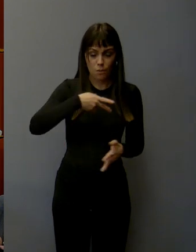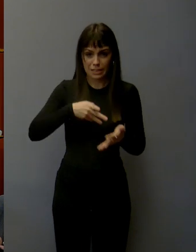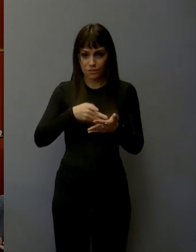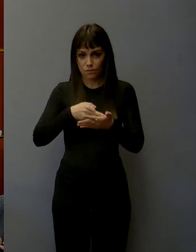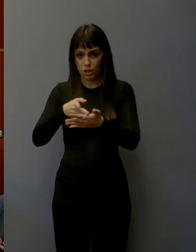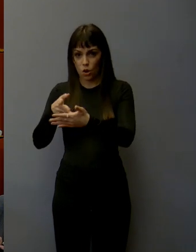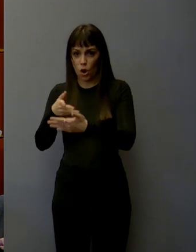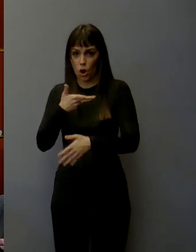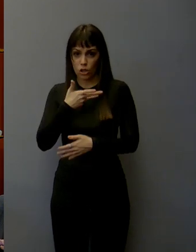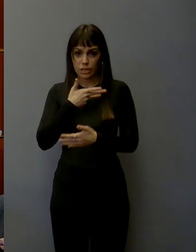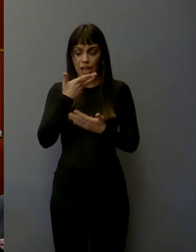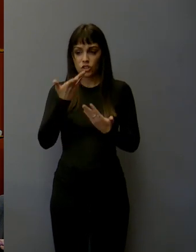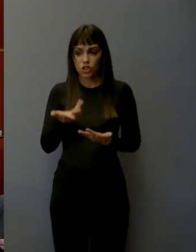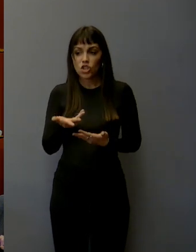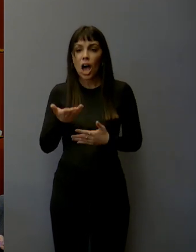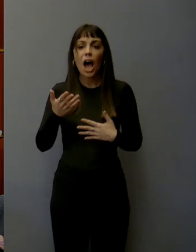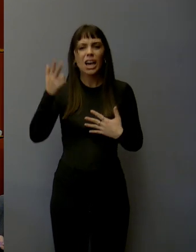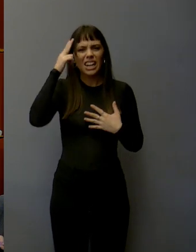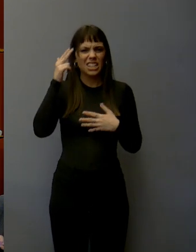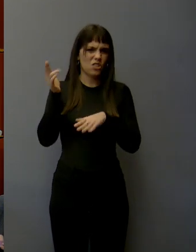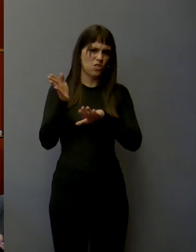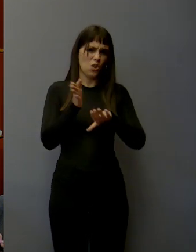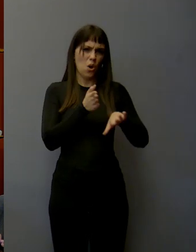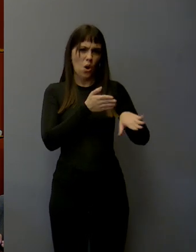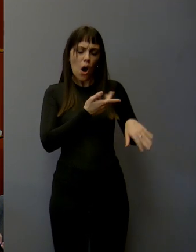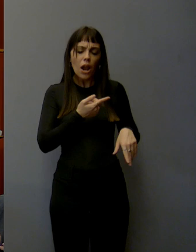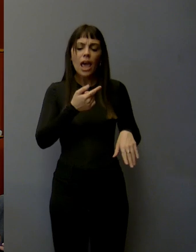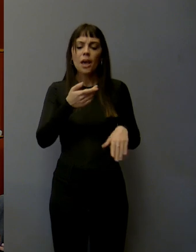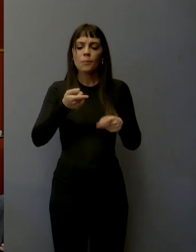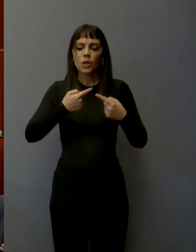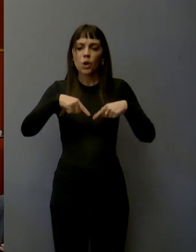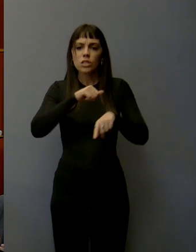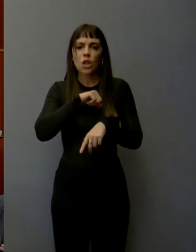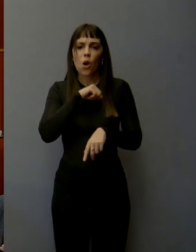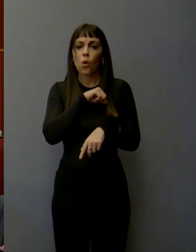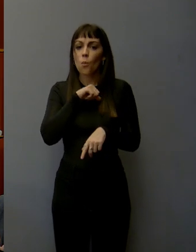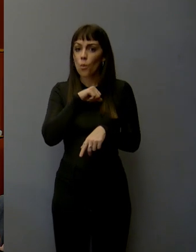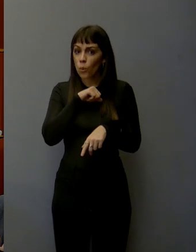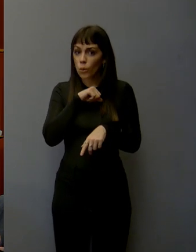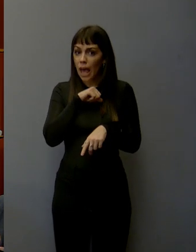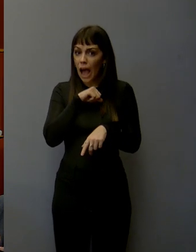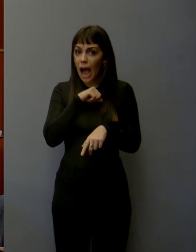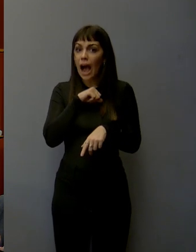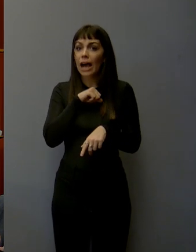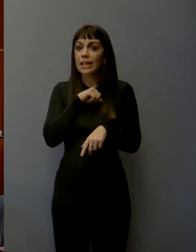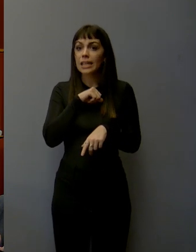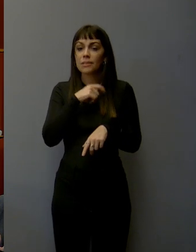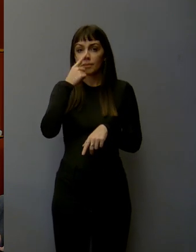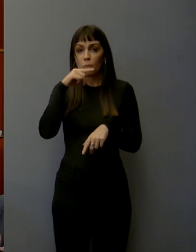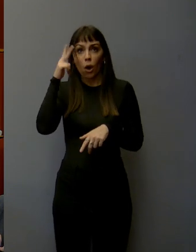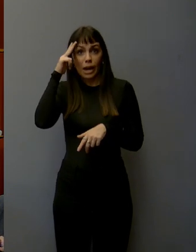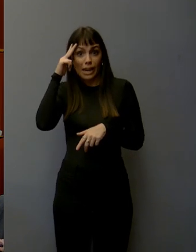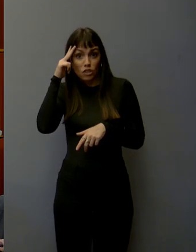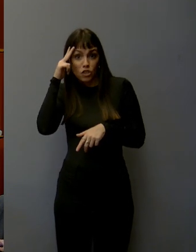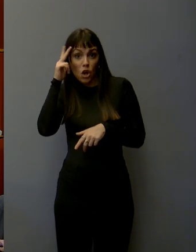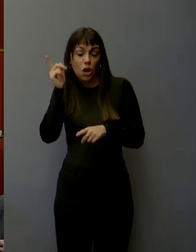delle fedi religiose lo stare in un consiglio comunale non è un atto di Fede verso qualcuno vale per la